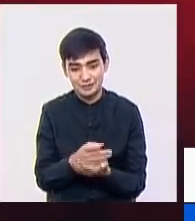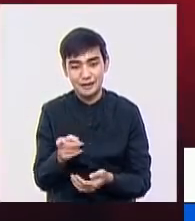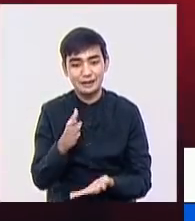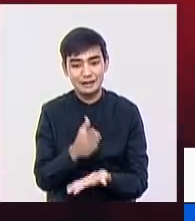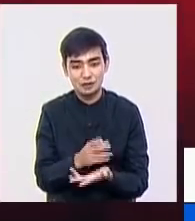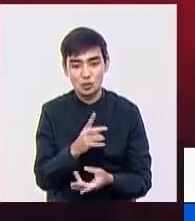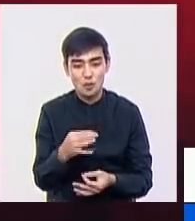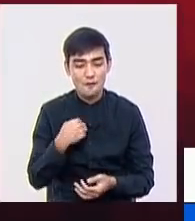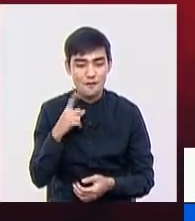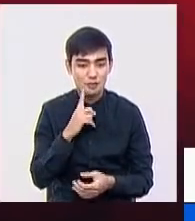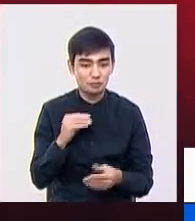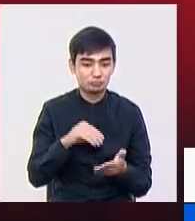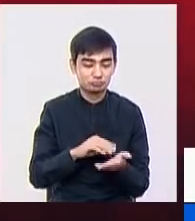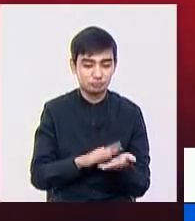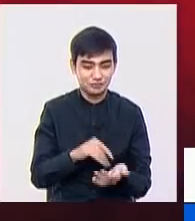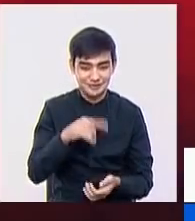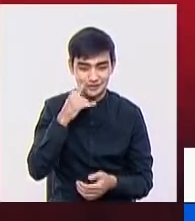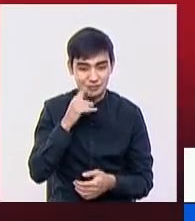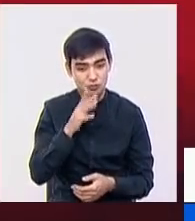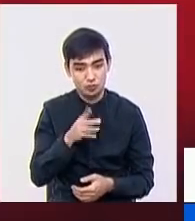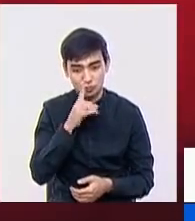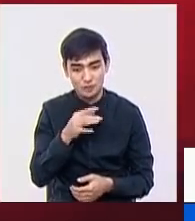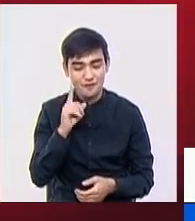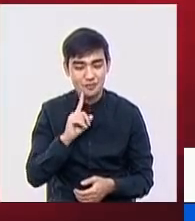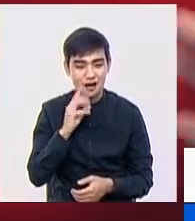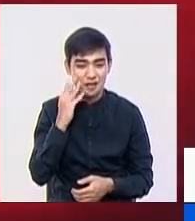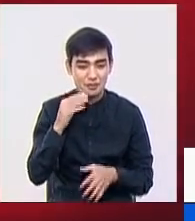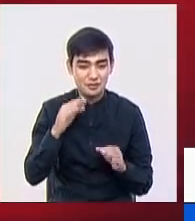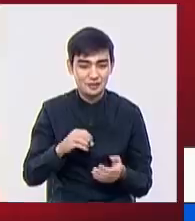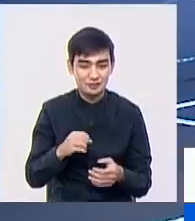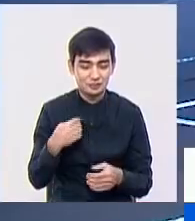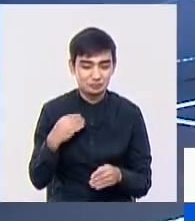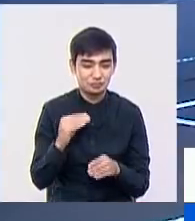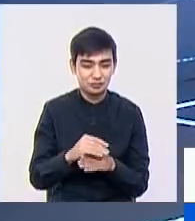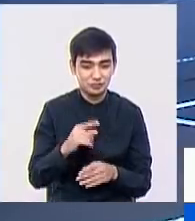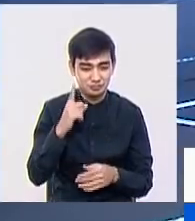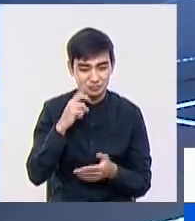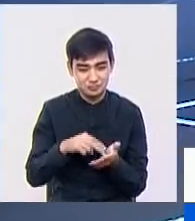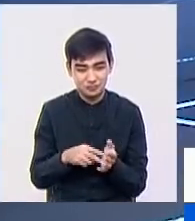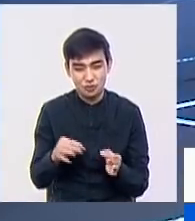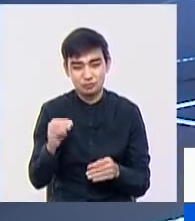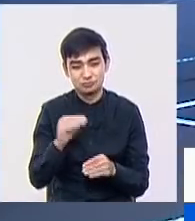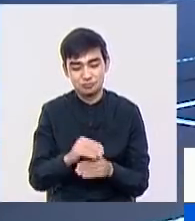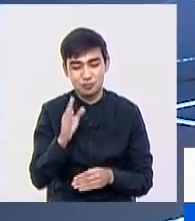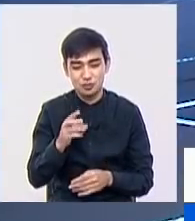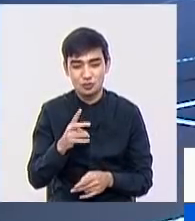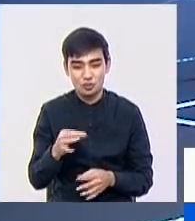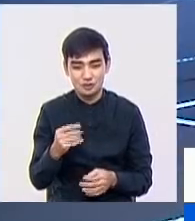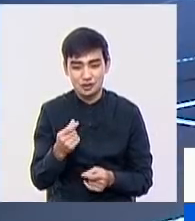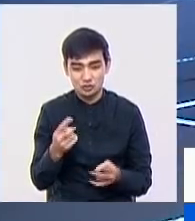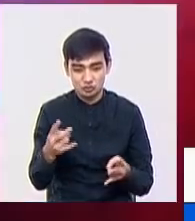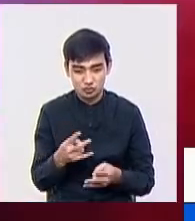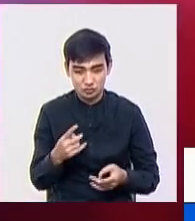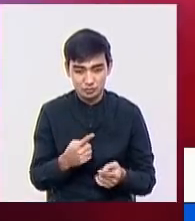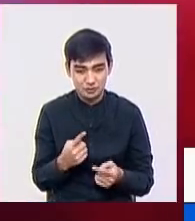пока есть. У нас их устанавливать не будут. Пока мы еще в Алмате их предполагаем установить, для этого нужно